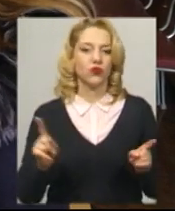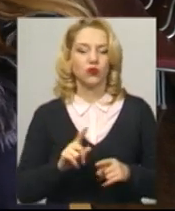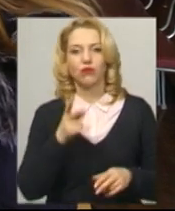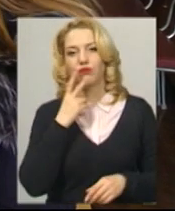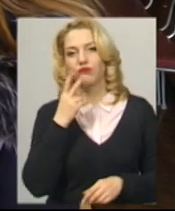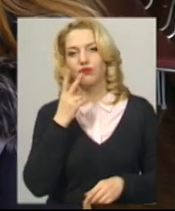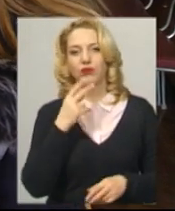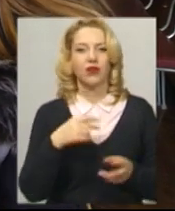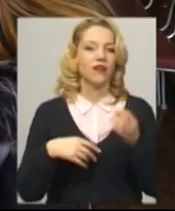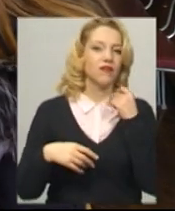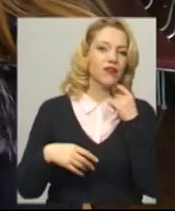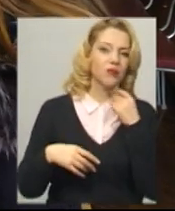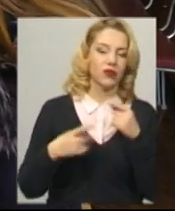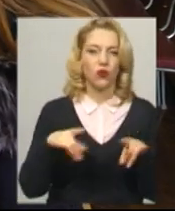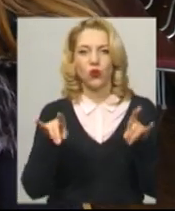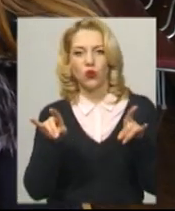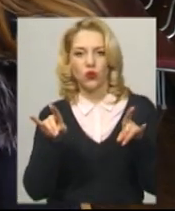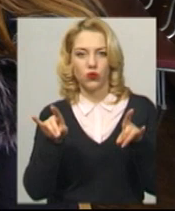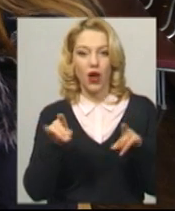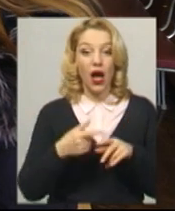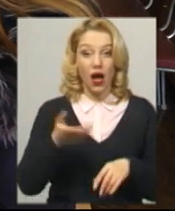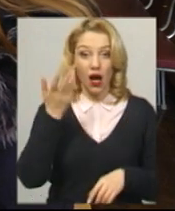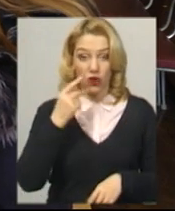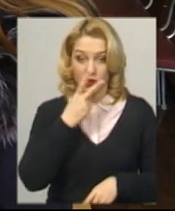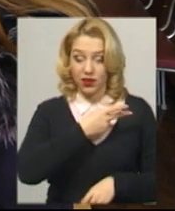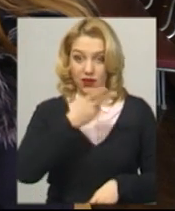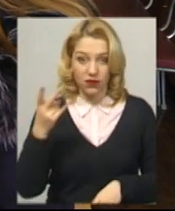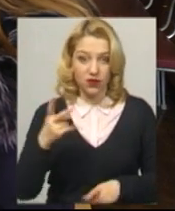покурити, випити – це дуже круто, але коли ти дивишся,